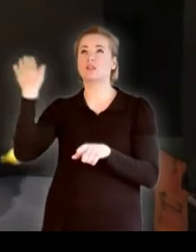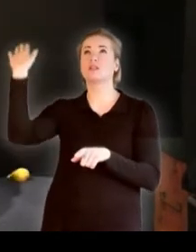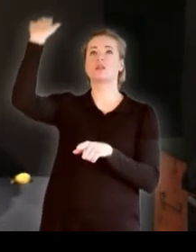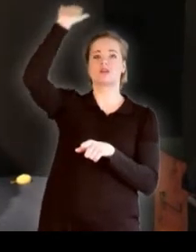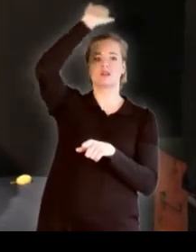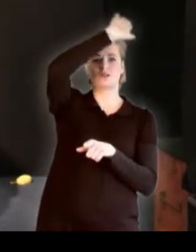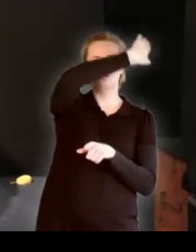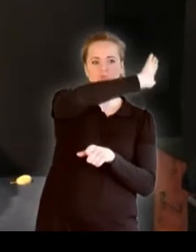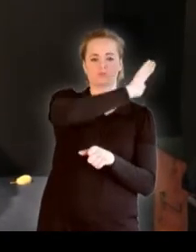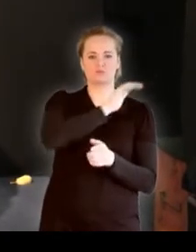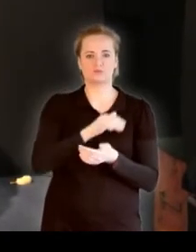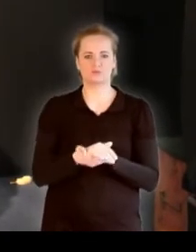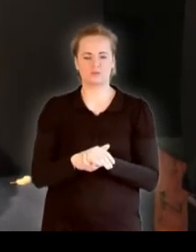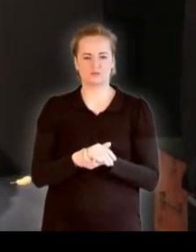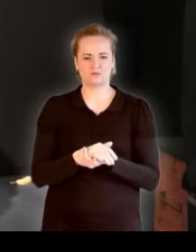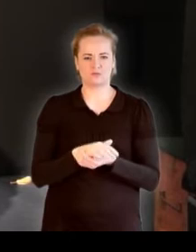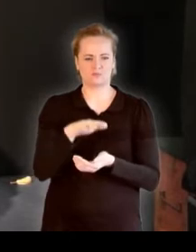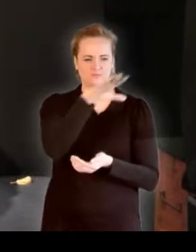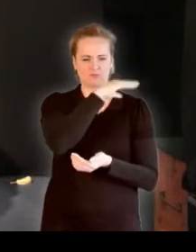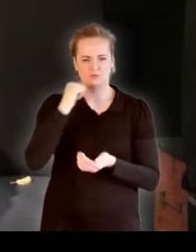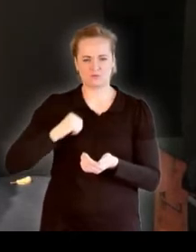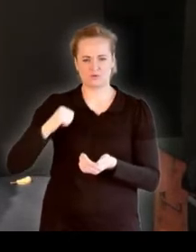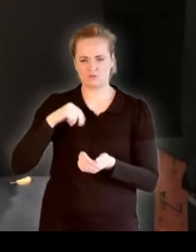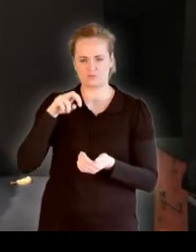pasidarė mėlynos.